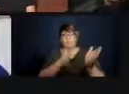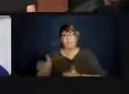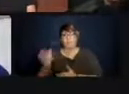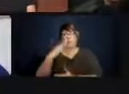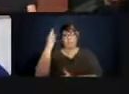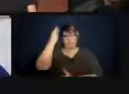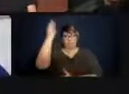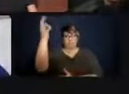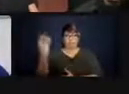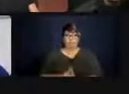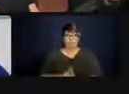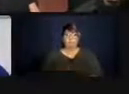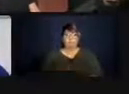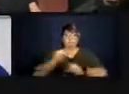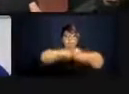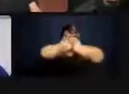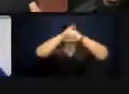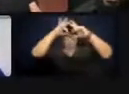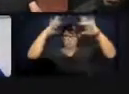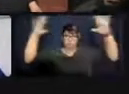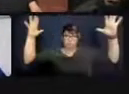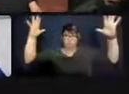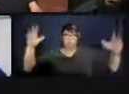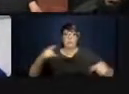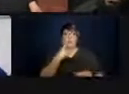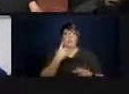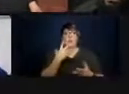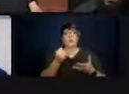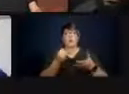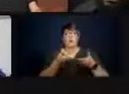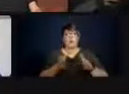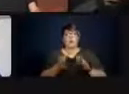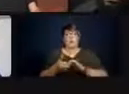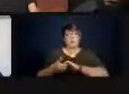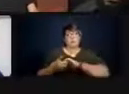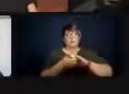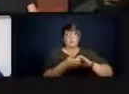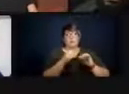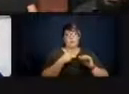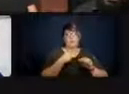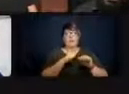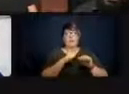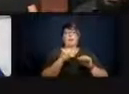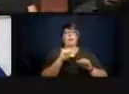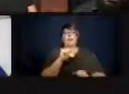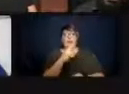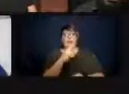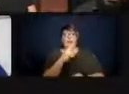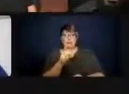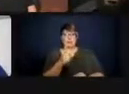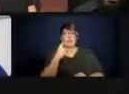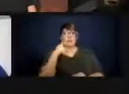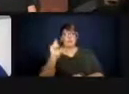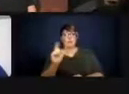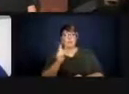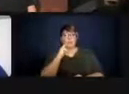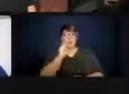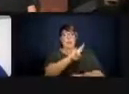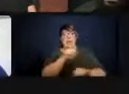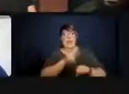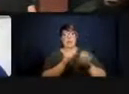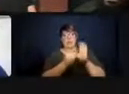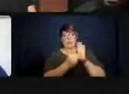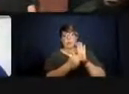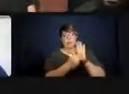wakati huu tunahitaji kufanya mipango maalum inayohusiana na mustakabali wetu. Hapa tuna ruwaza ambayo